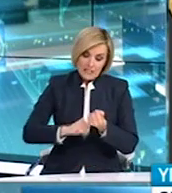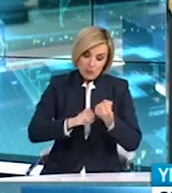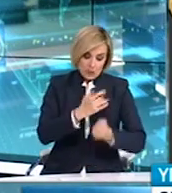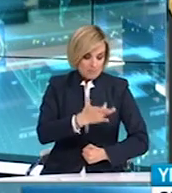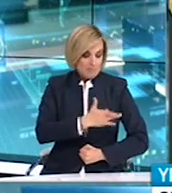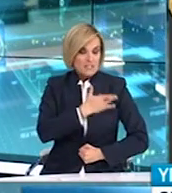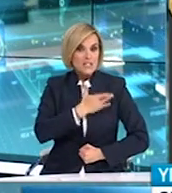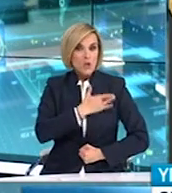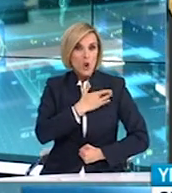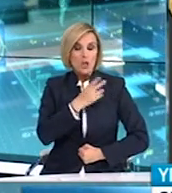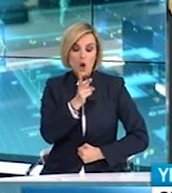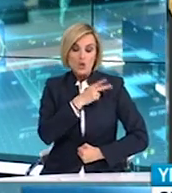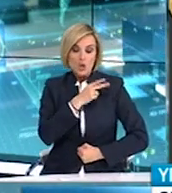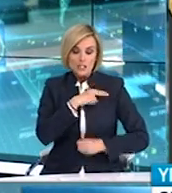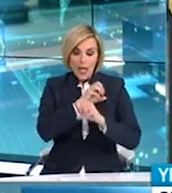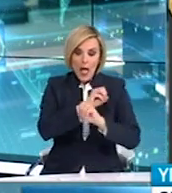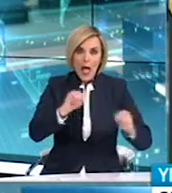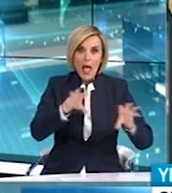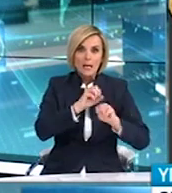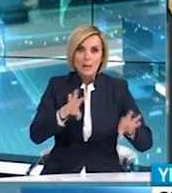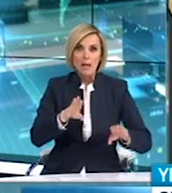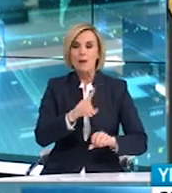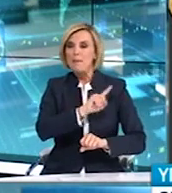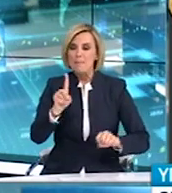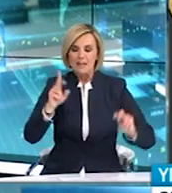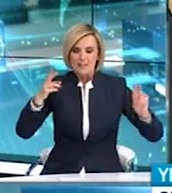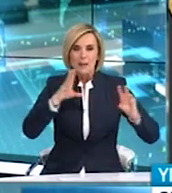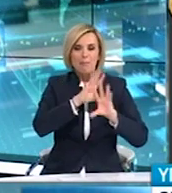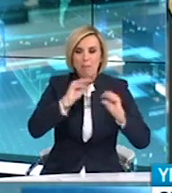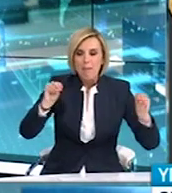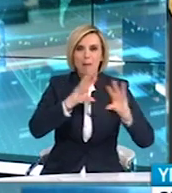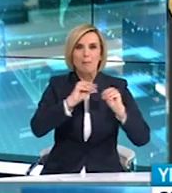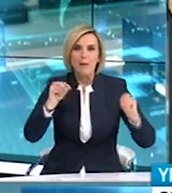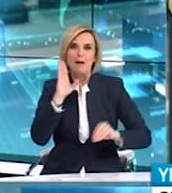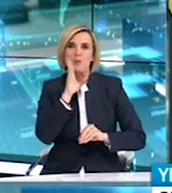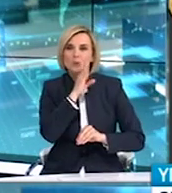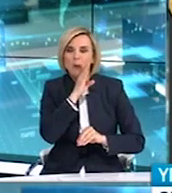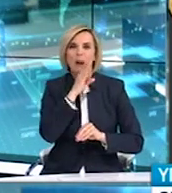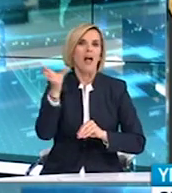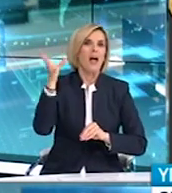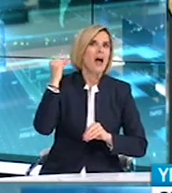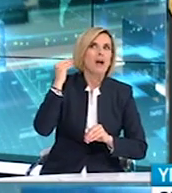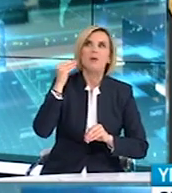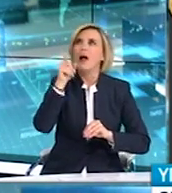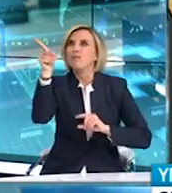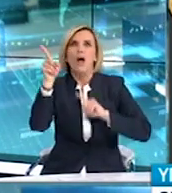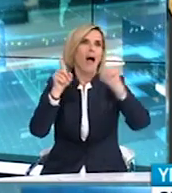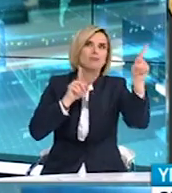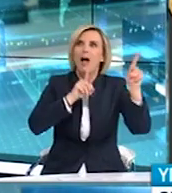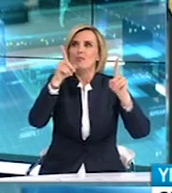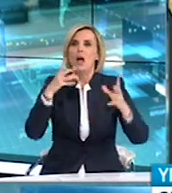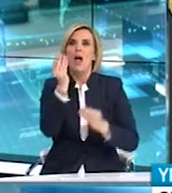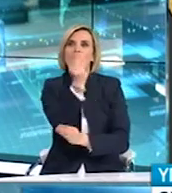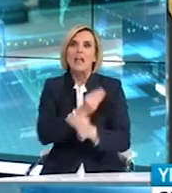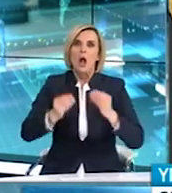προτιμούμε την έγκυρη ενημέρωση. Να περιορίσουμε την επαναλαμβανόμενη και ασταμάτητη έκθεση σε ειδήσεις, η οποία αυξάνει τα επίπεδα άγχους